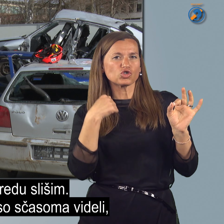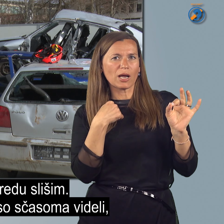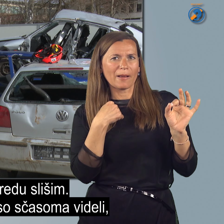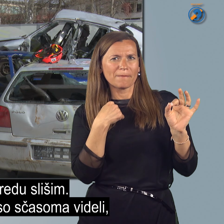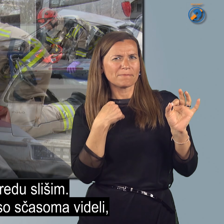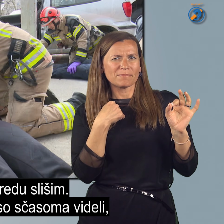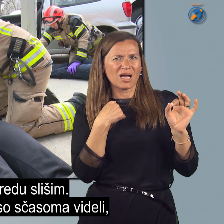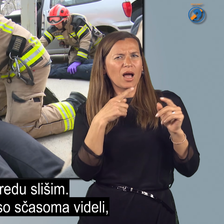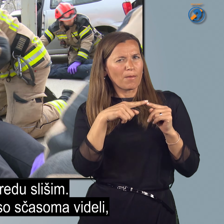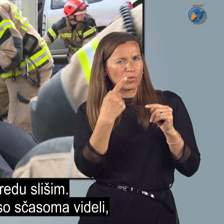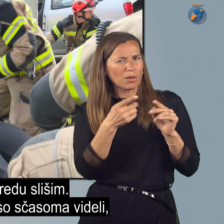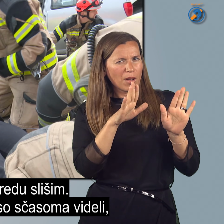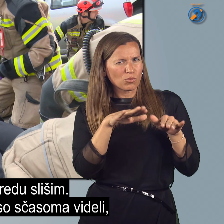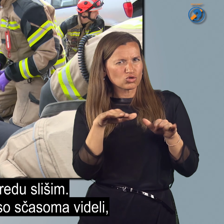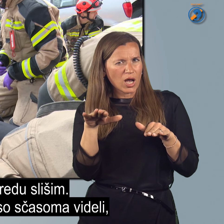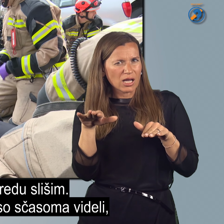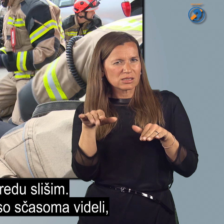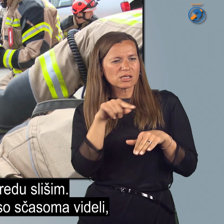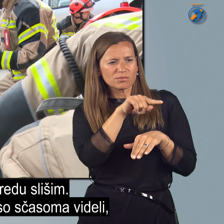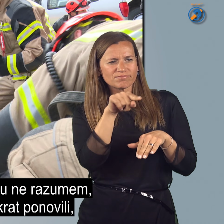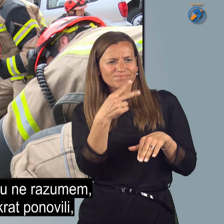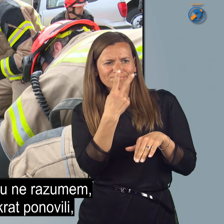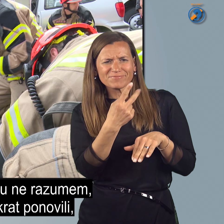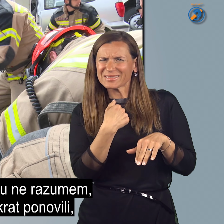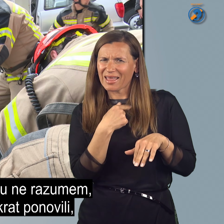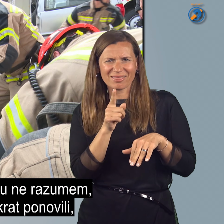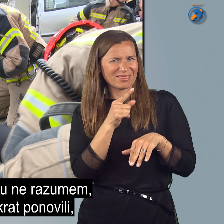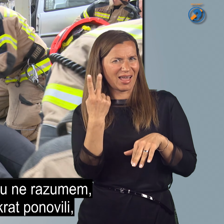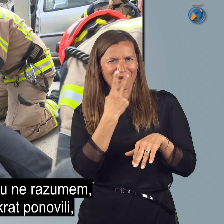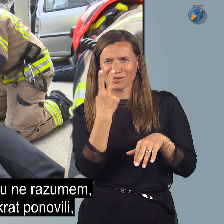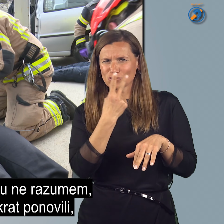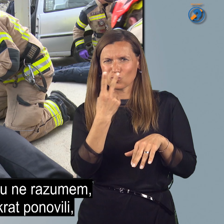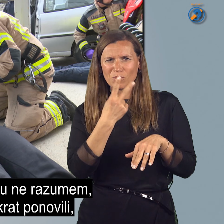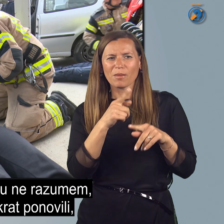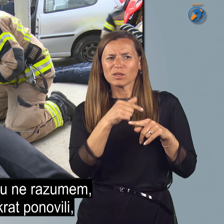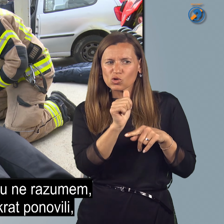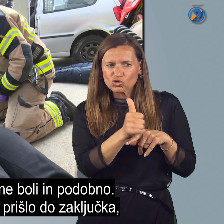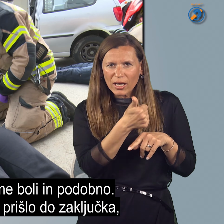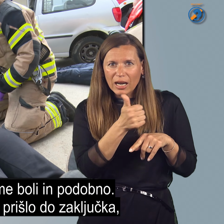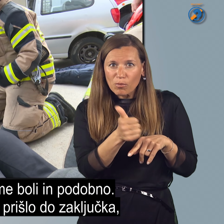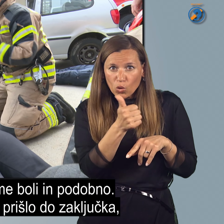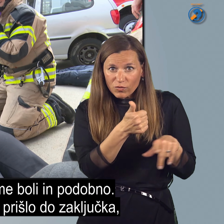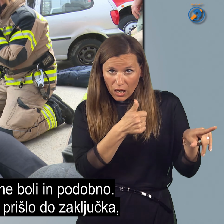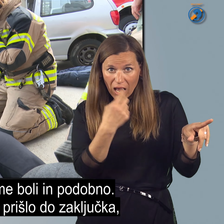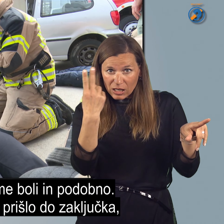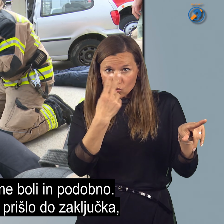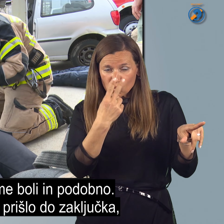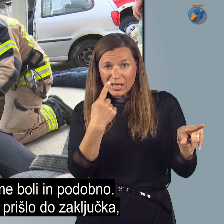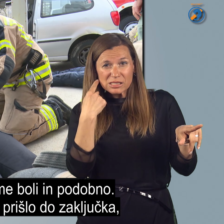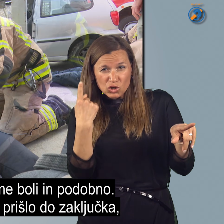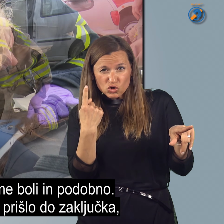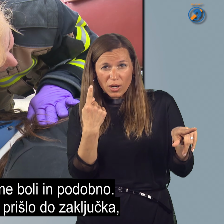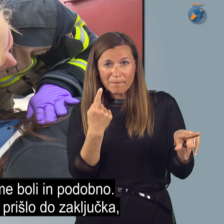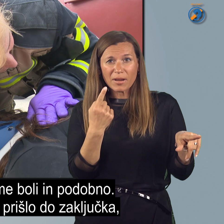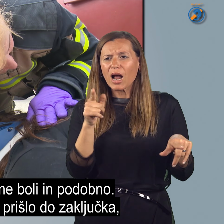ampak ker so potem so s časoma videli, da v bistvu jih ne razumem, so večkrat ponovili, a jih čujem, kaj me boli